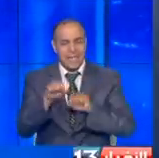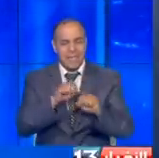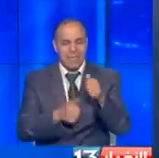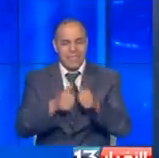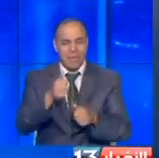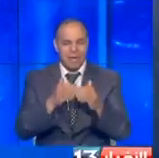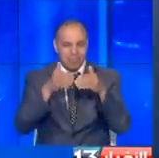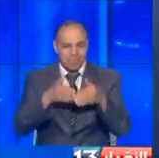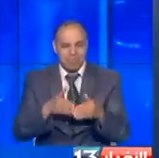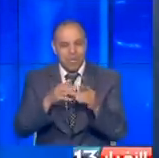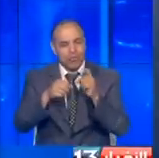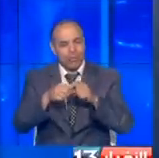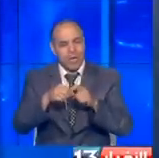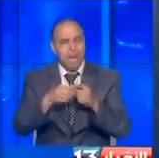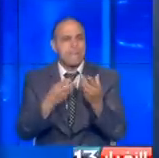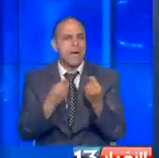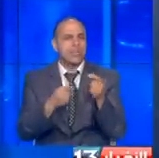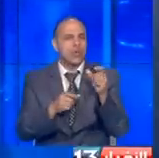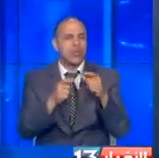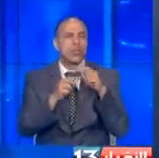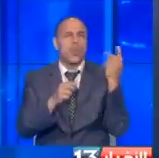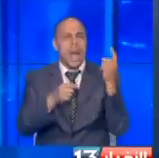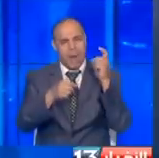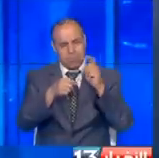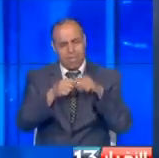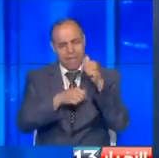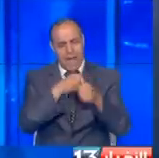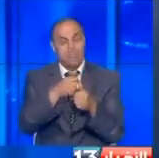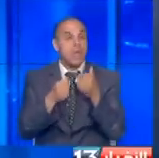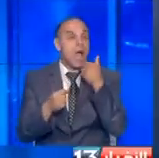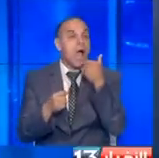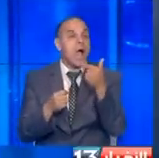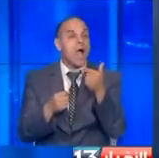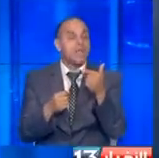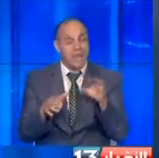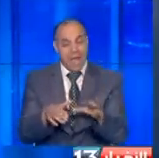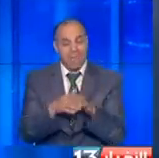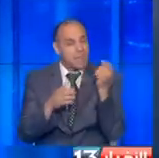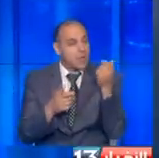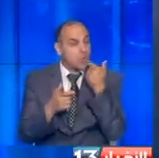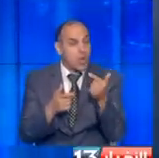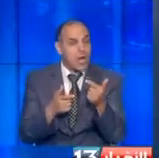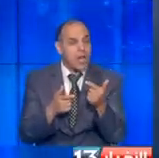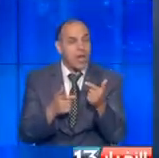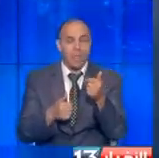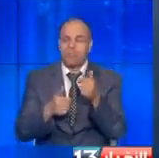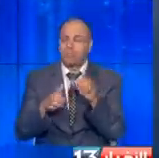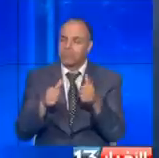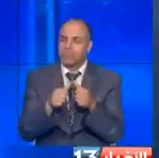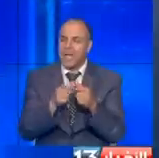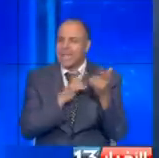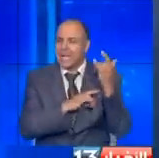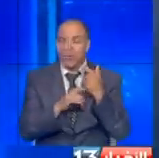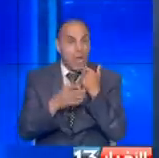سباق للقوارب يشارك فيه العديد من دول العالم سنويا. ويعد هذا المهرجان أحد المناسبات